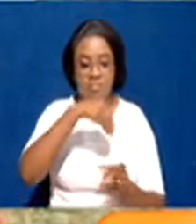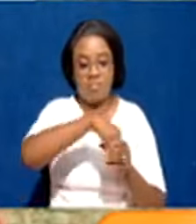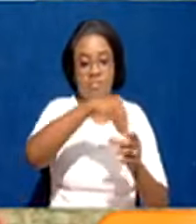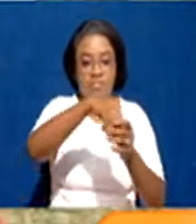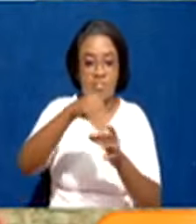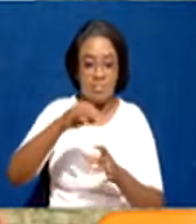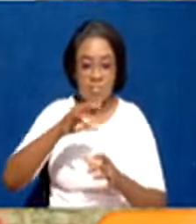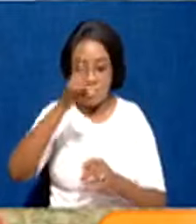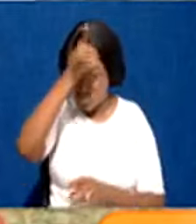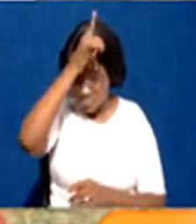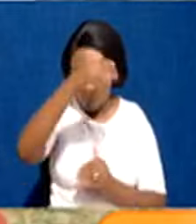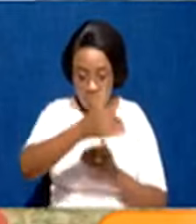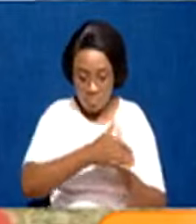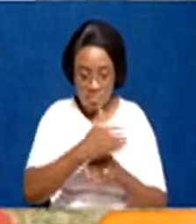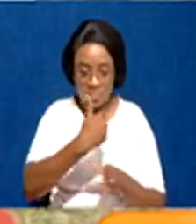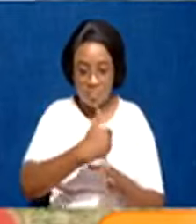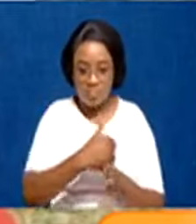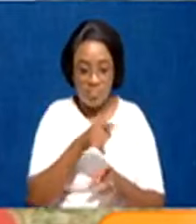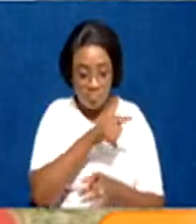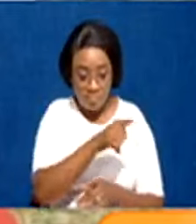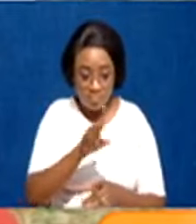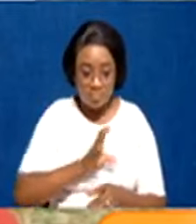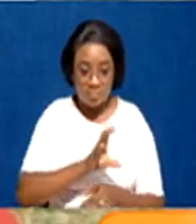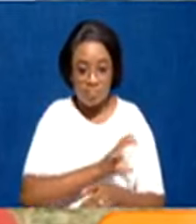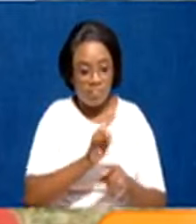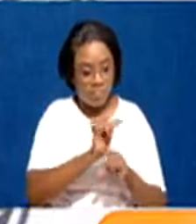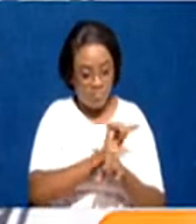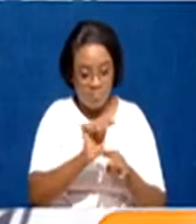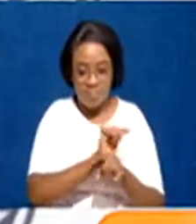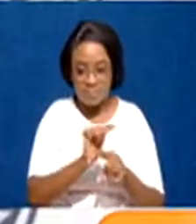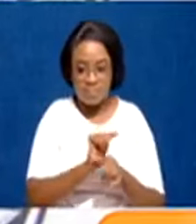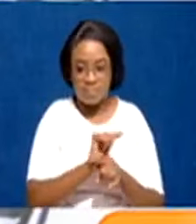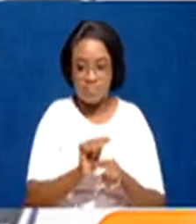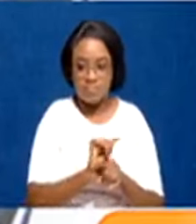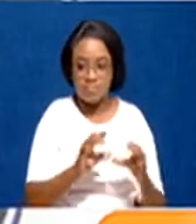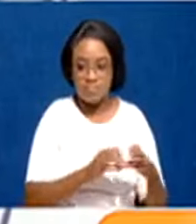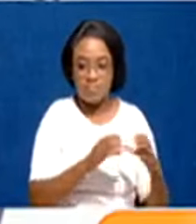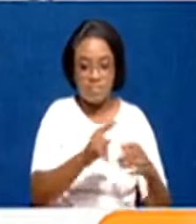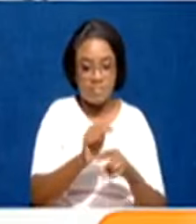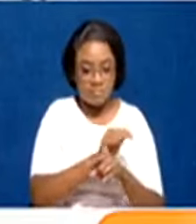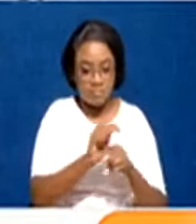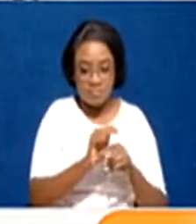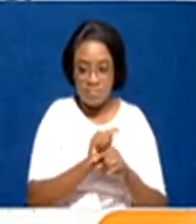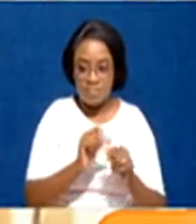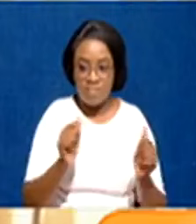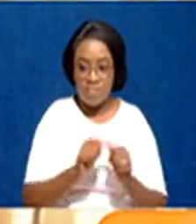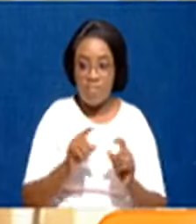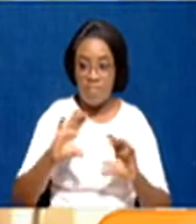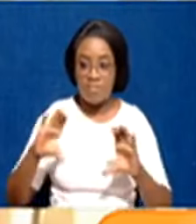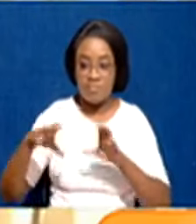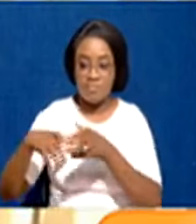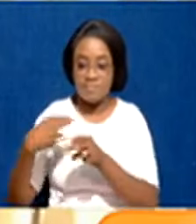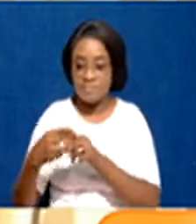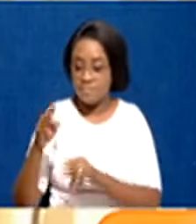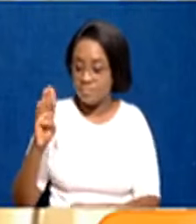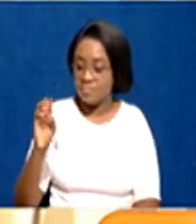Tuweke committees na hizo committees to train ili waweze kutusaidia katika borders. Jamii ya Waborana ambaye ni